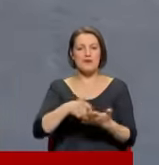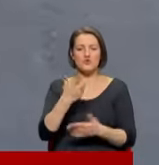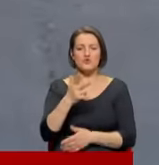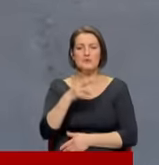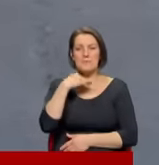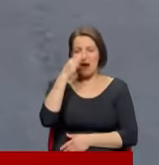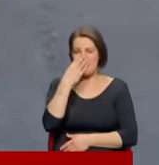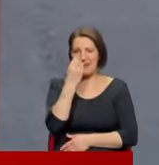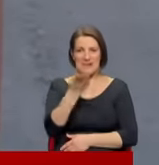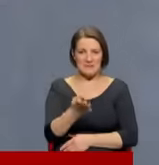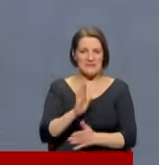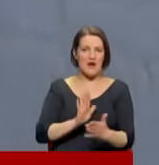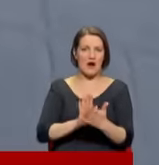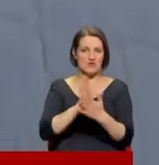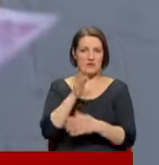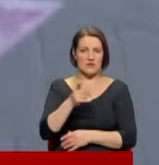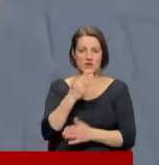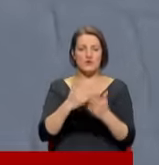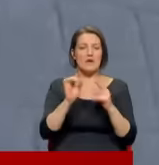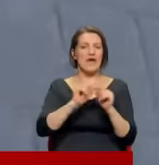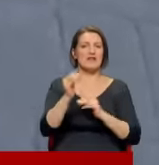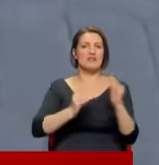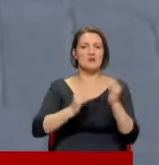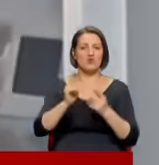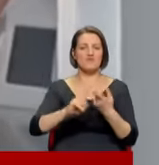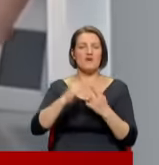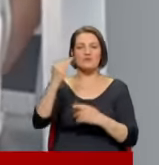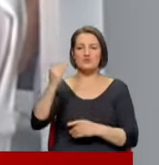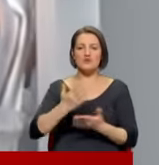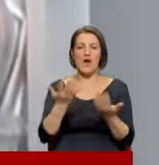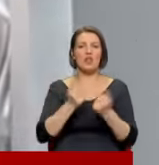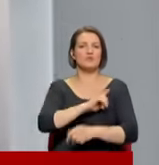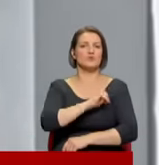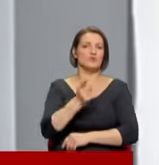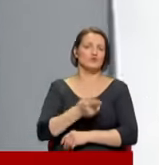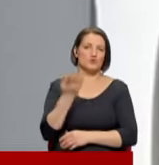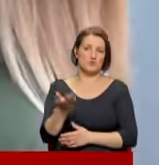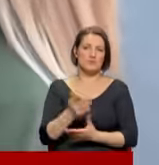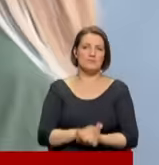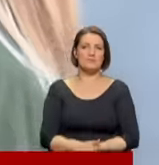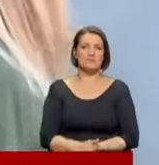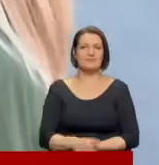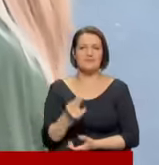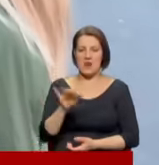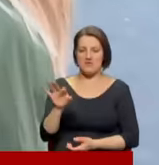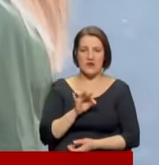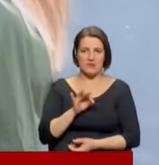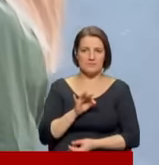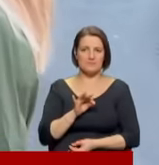3000 lira bayram ikramiyesine karşılık yüksek enflasyon ve düşen alım gücünün gölgesinde girdi. Para